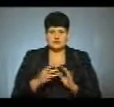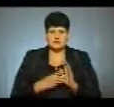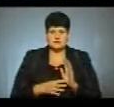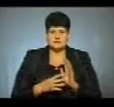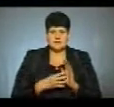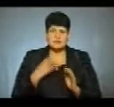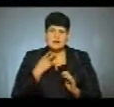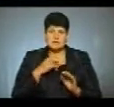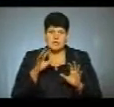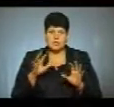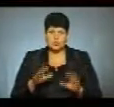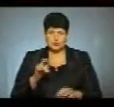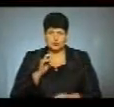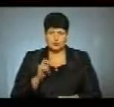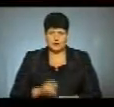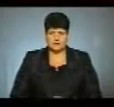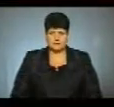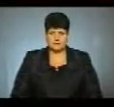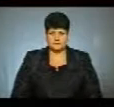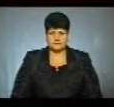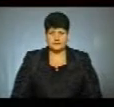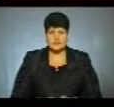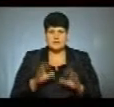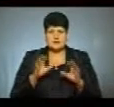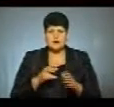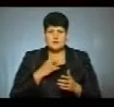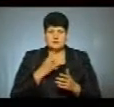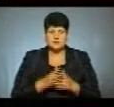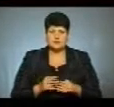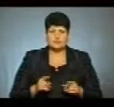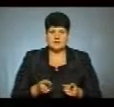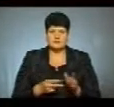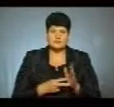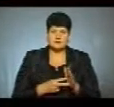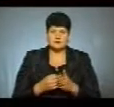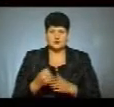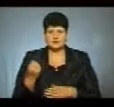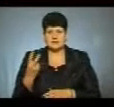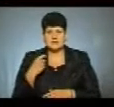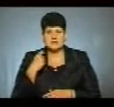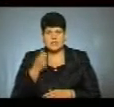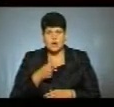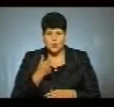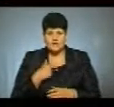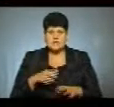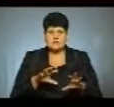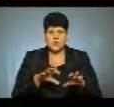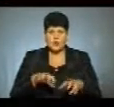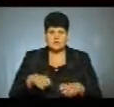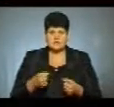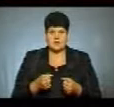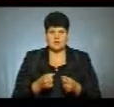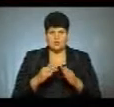189 Кримінального кодексу України. Стаття передбачає ув'язнення від 7 до 12 років з конфіскацією майна.